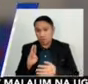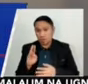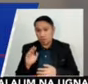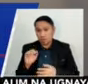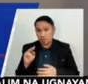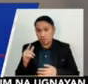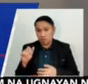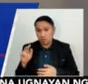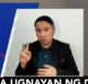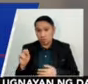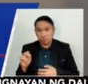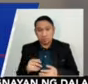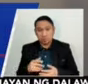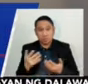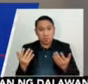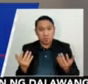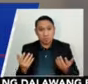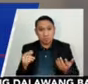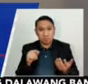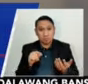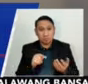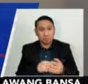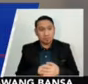ang pinagagalingan po ng ating